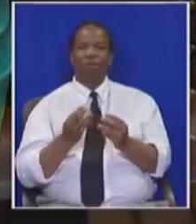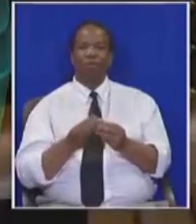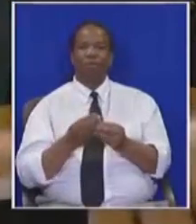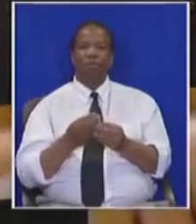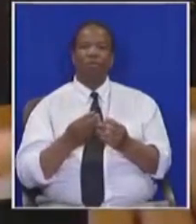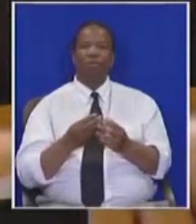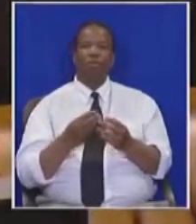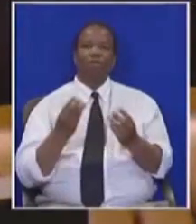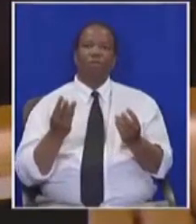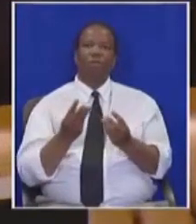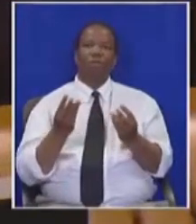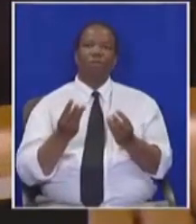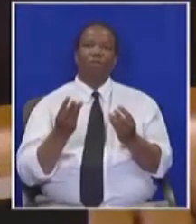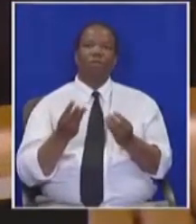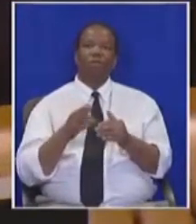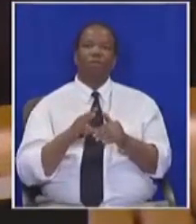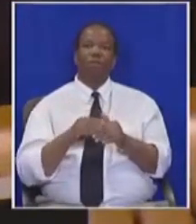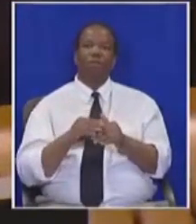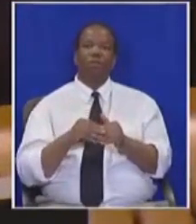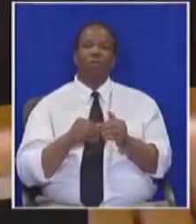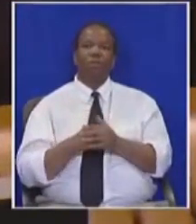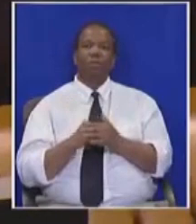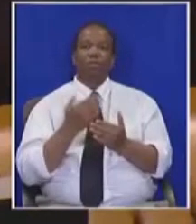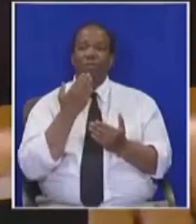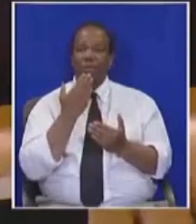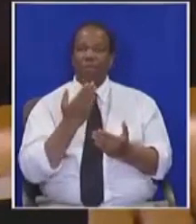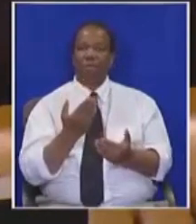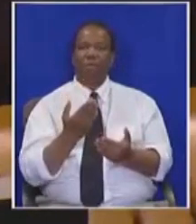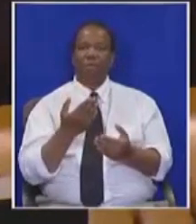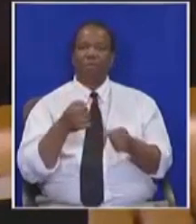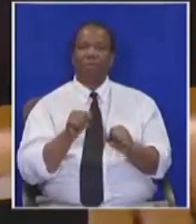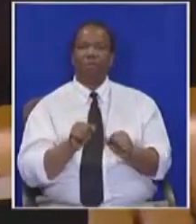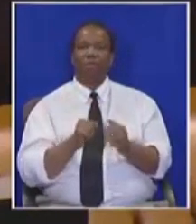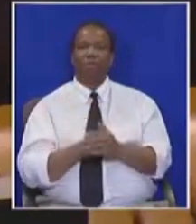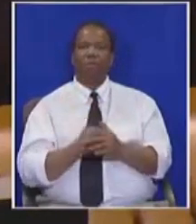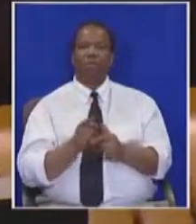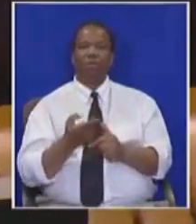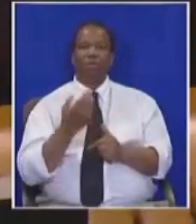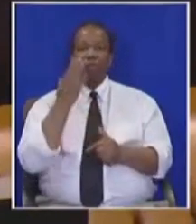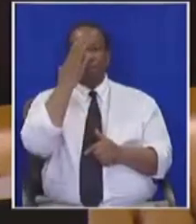Awu ngiyabonga wesihlalo lapha phambili. Ey awumhle kulezi insuku.